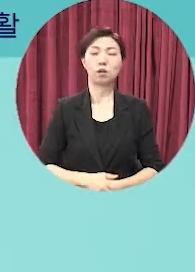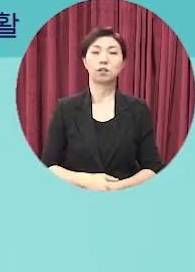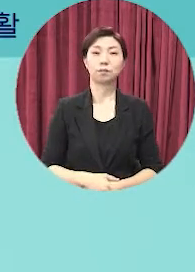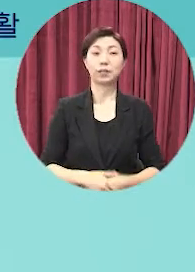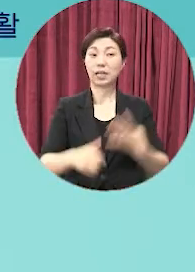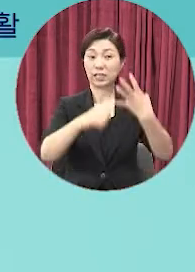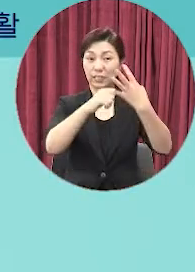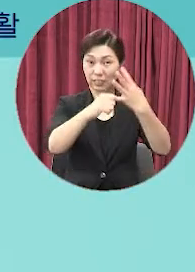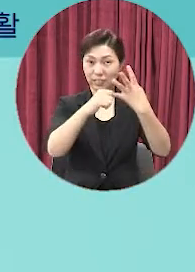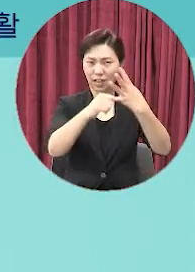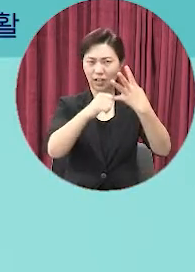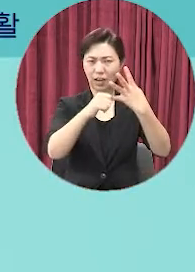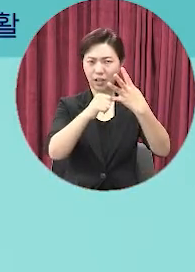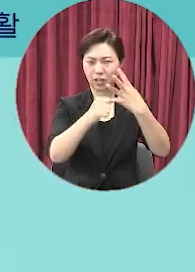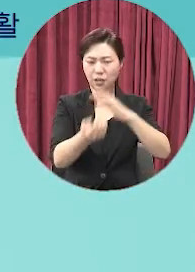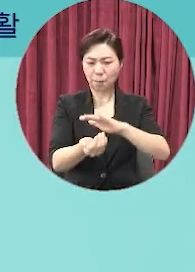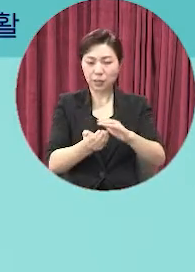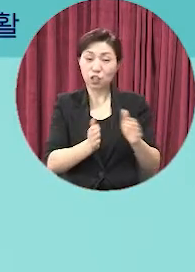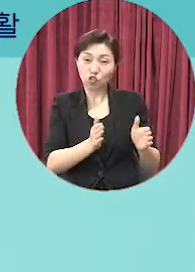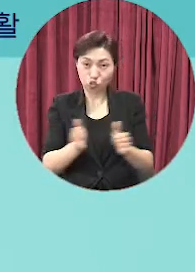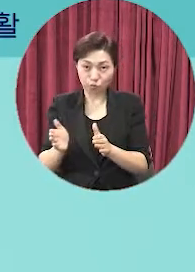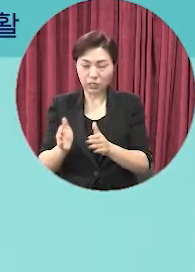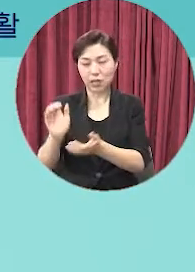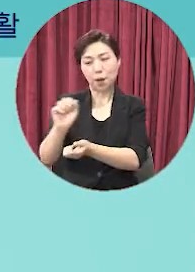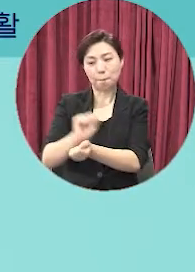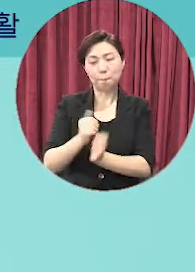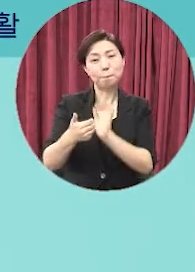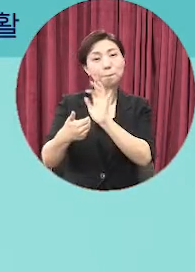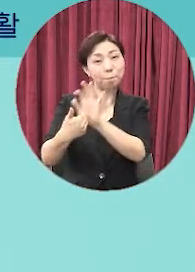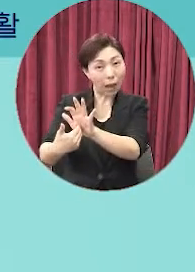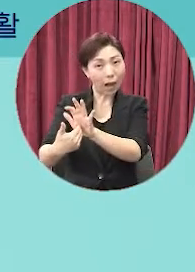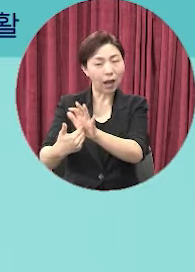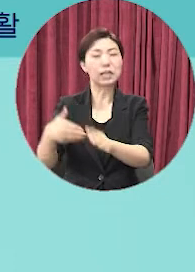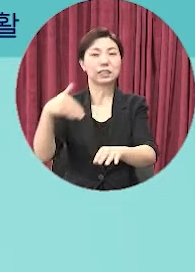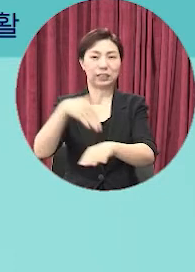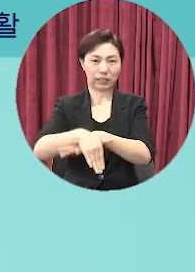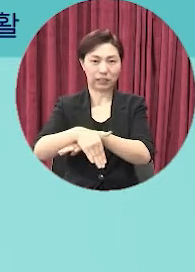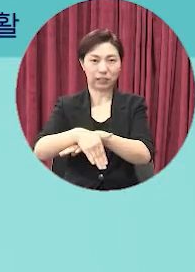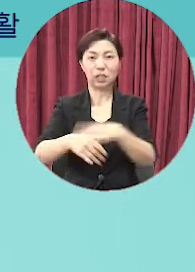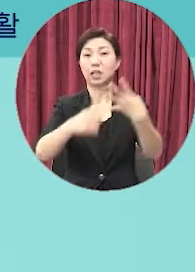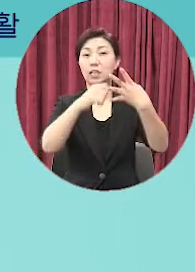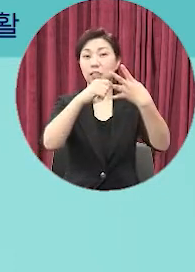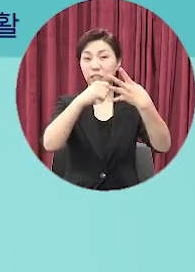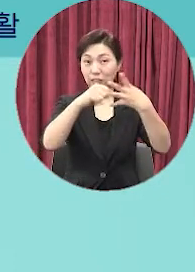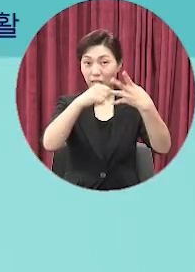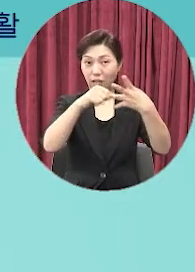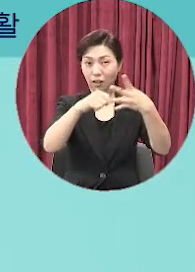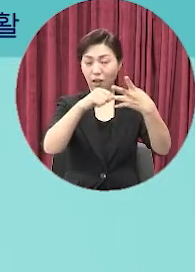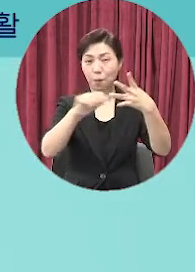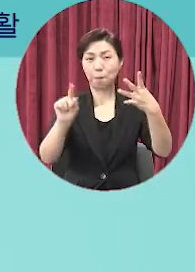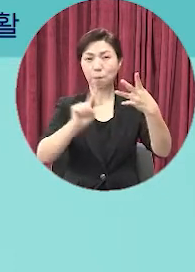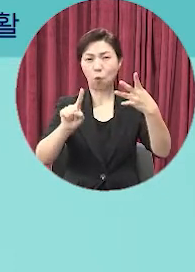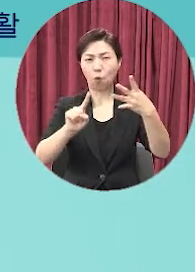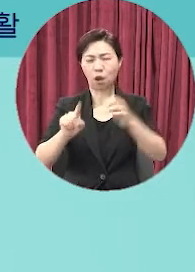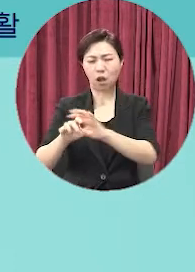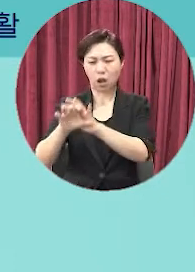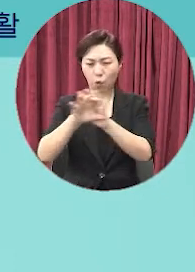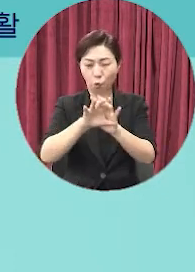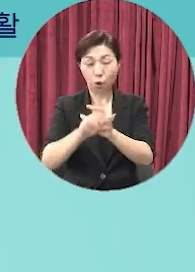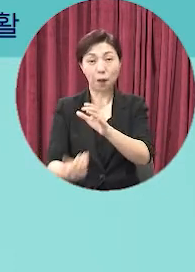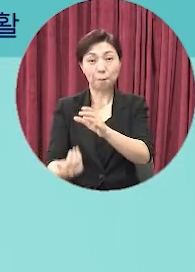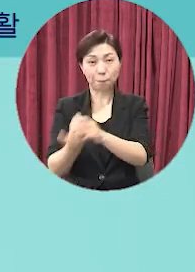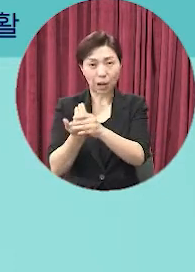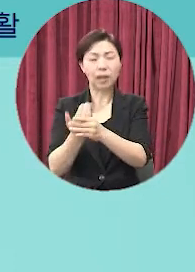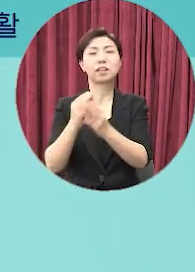준비 단계에 있어서 좀 예방적 측면을 강조하고 타깃 2단계에 있어서는 이제 팬데믹 상황에서